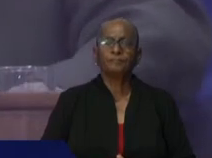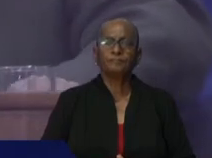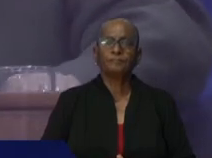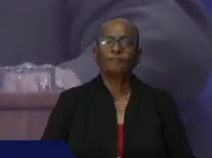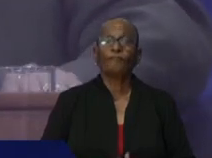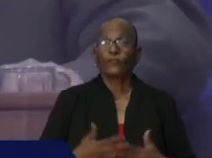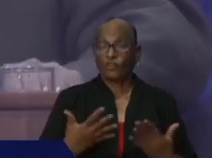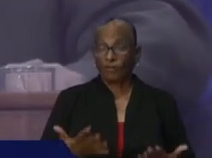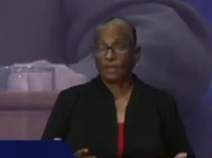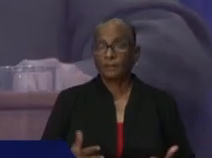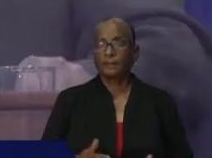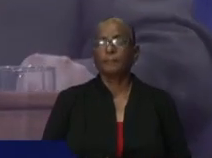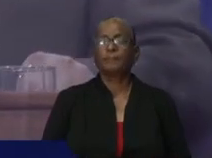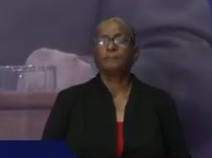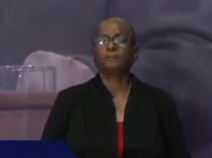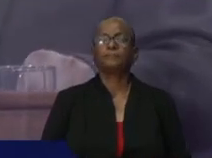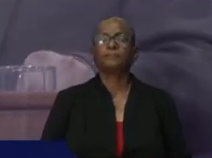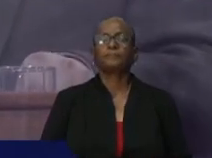Voor wat betreft